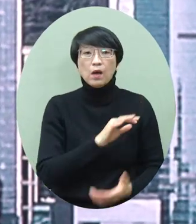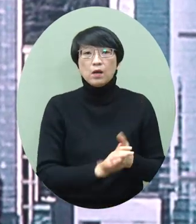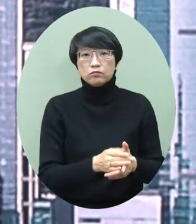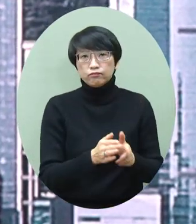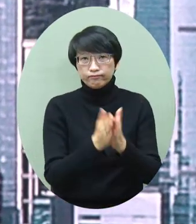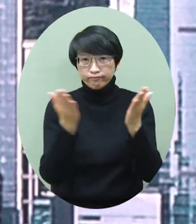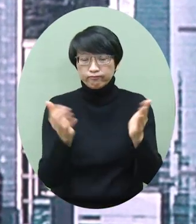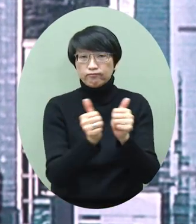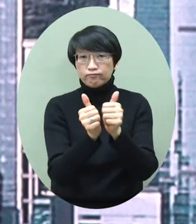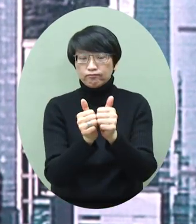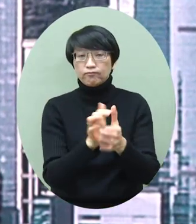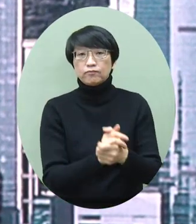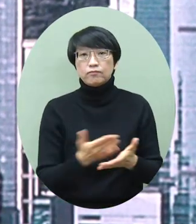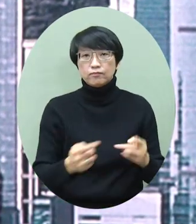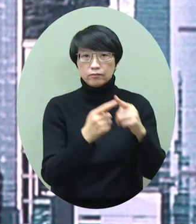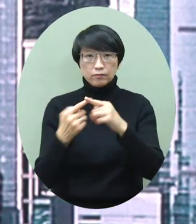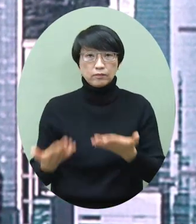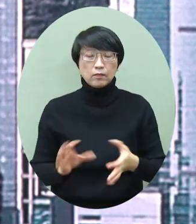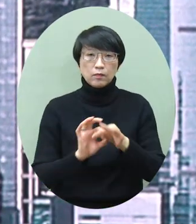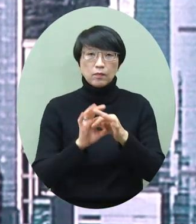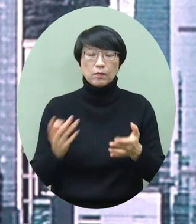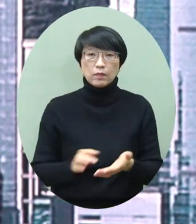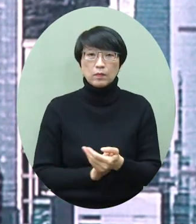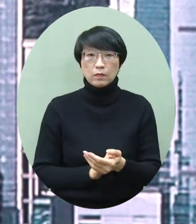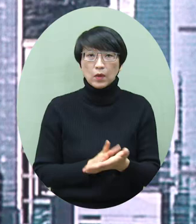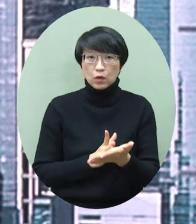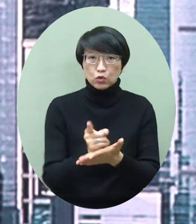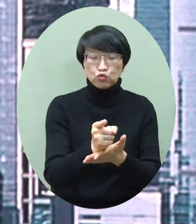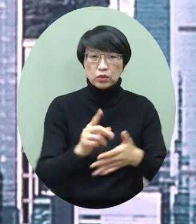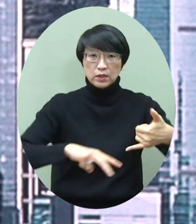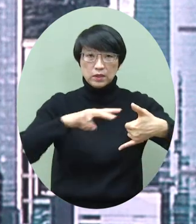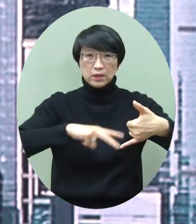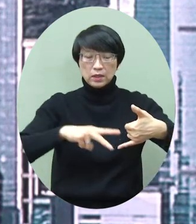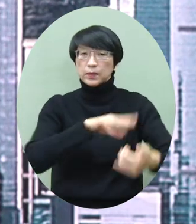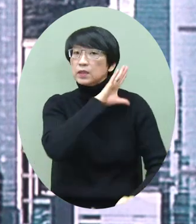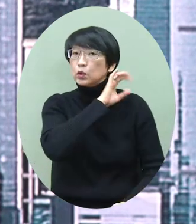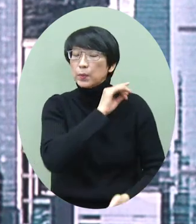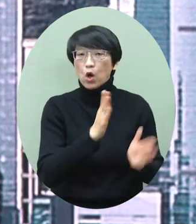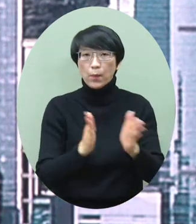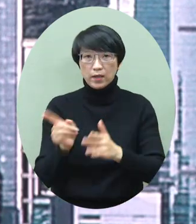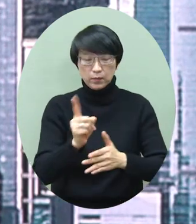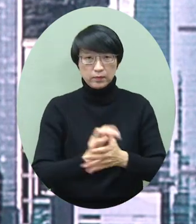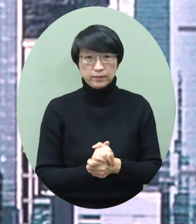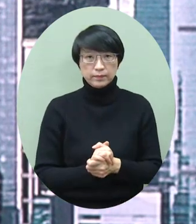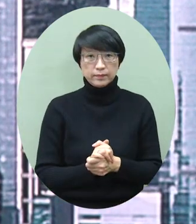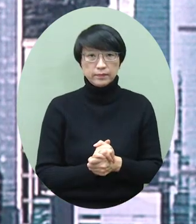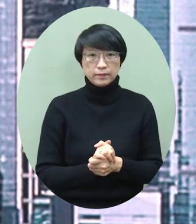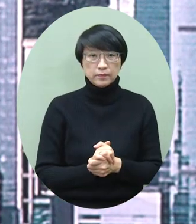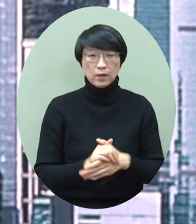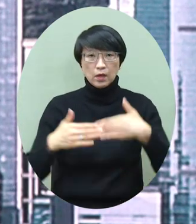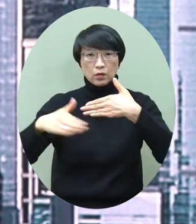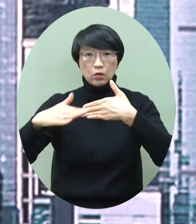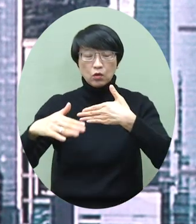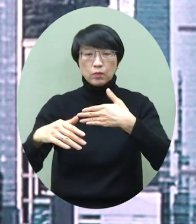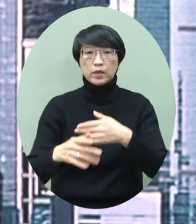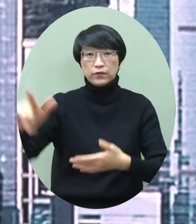我今日想同大家咧交代一下有關指定檢疫酒店嗰個嘅安排嚇。外防輸入咧係